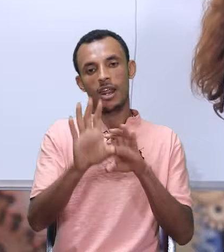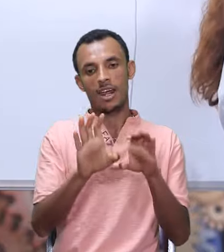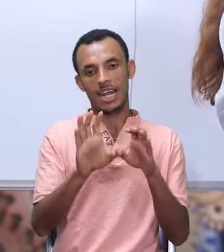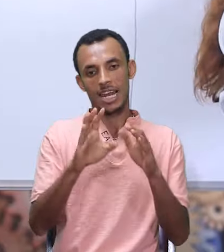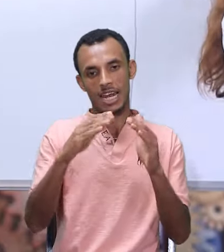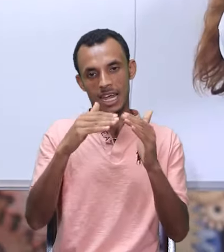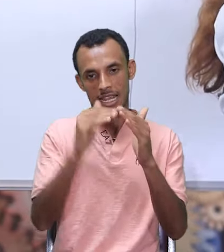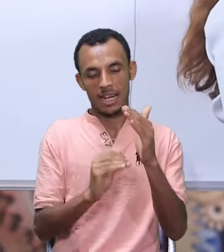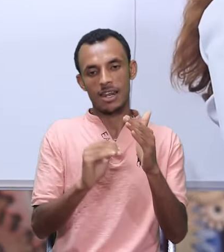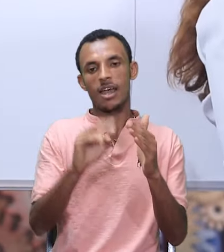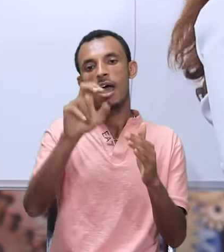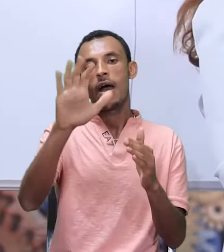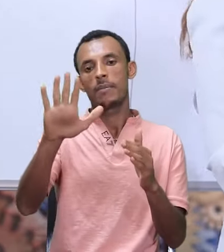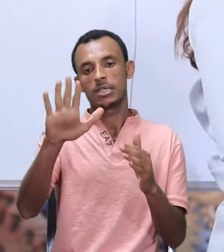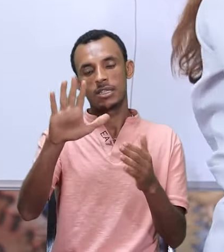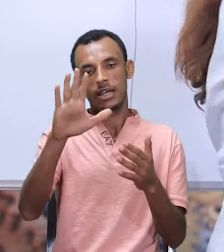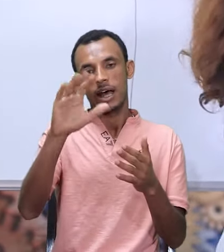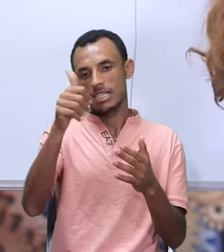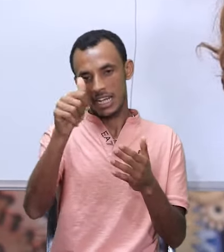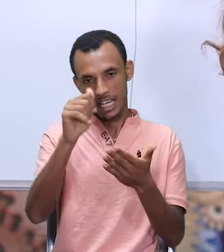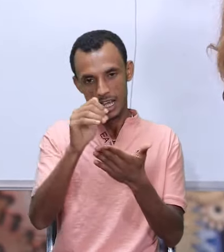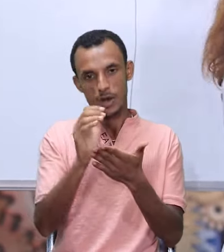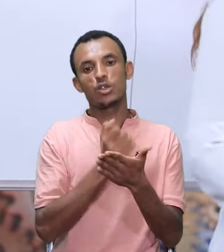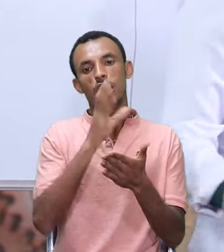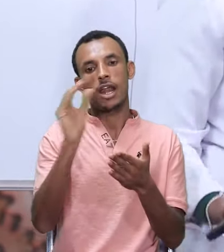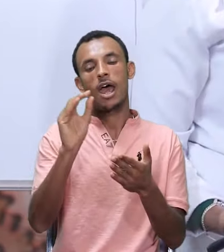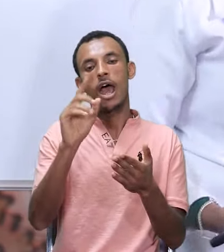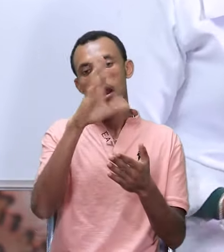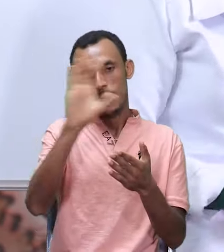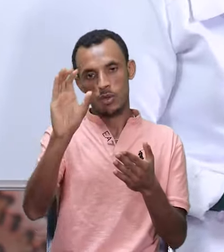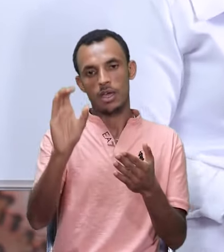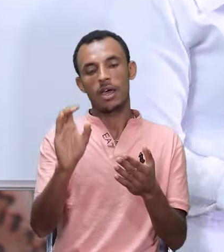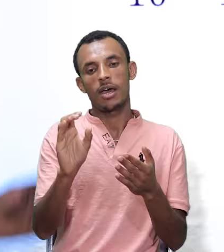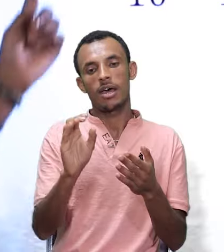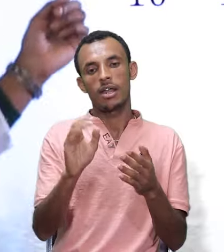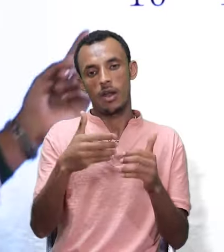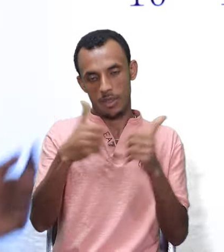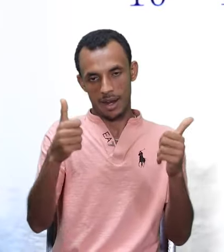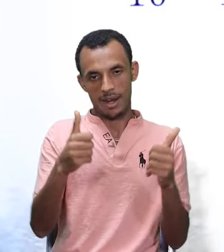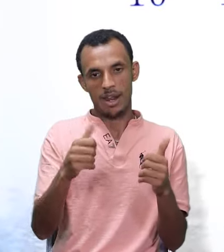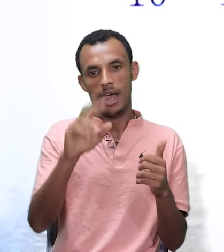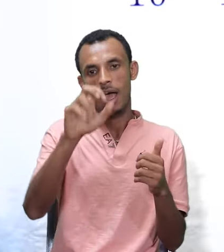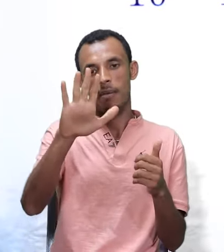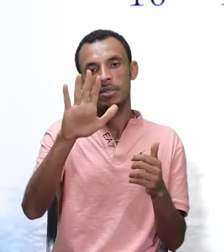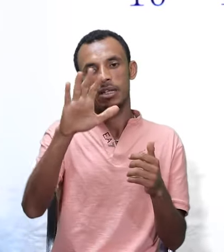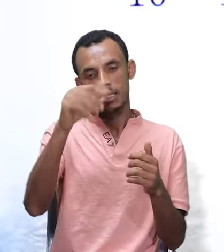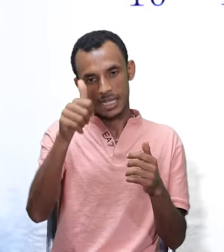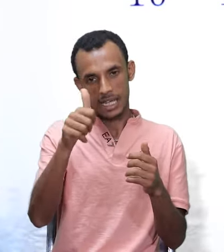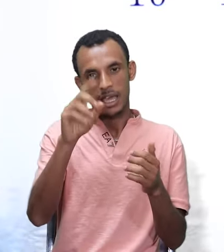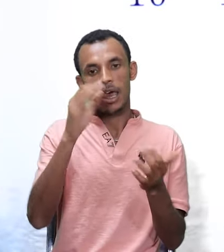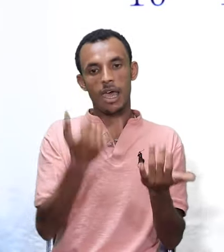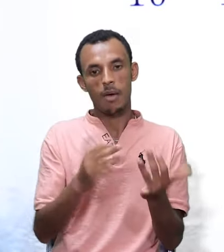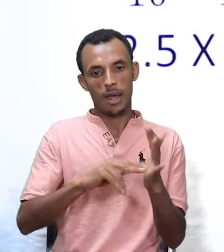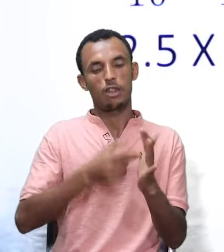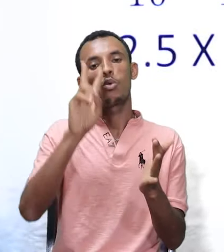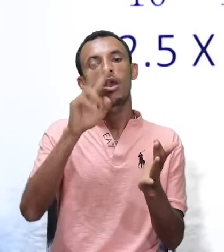ነጥለን እናወጣለን 25/10ኛን እንወስድና 100ኛን ነጥለን እናወጣለን ማለት ነው 25/10ኛ ማለት ስናካፍለው